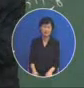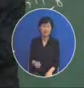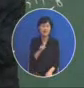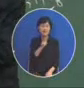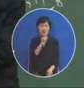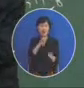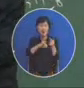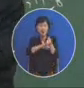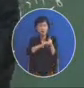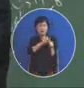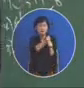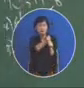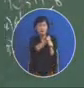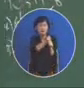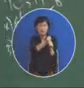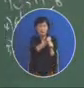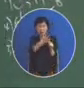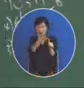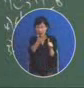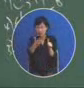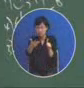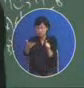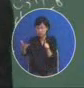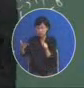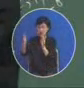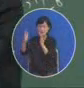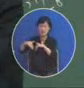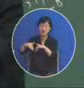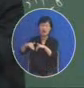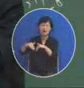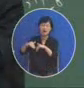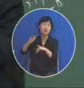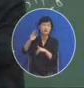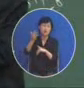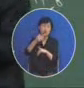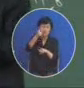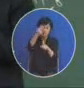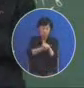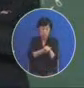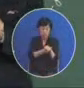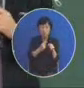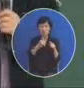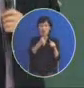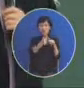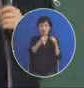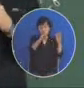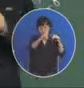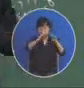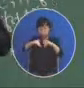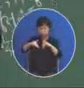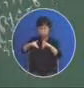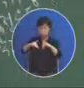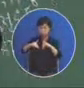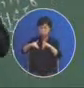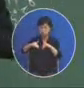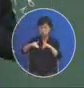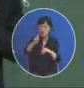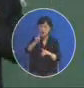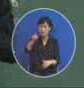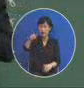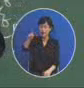Now they originally had the blessings, but then they lost it. 그래서 하나님이 이걸 하고 이게 세운 겁니다. That is why God got rid of that and He raised this, the Marks of Room